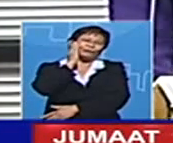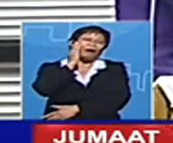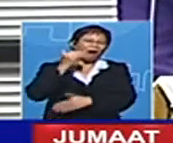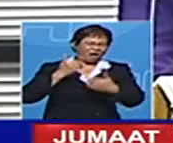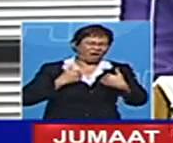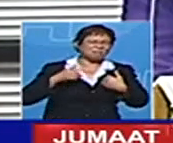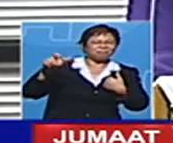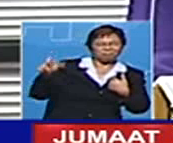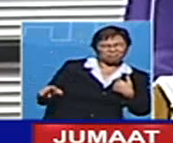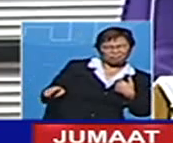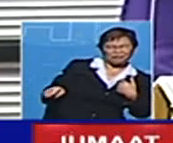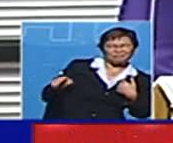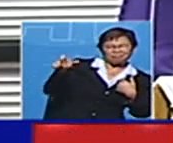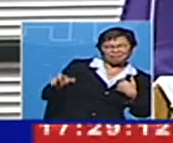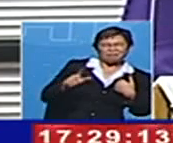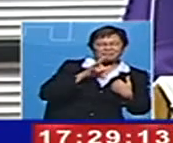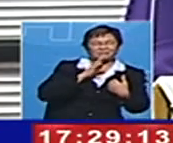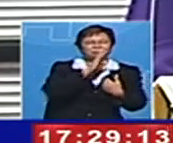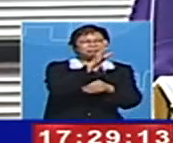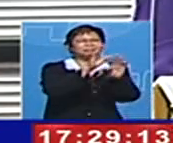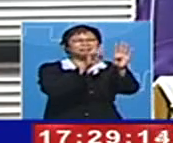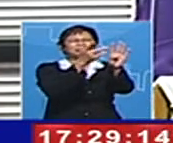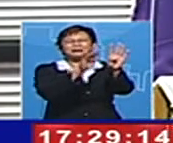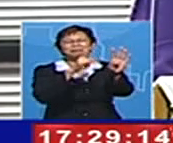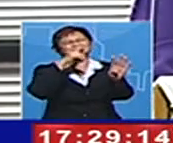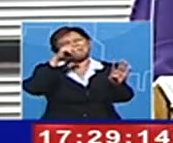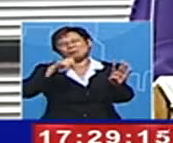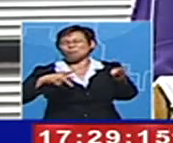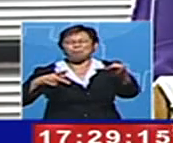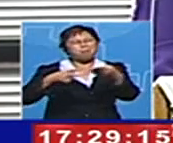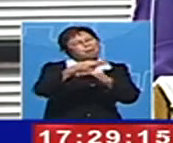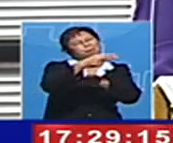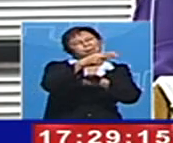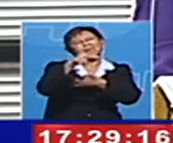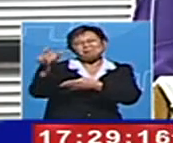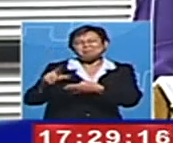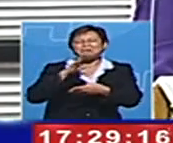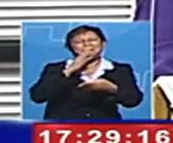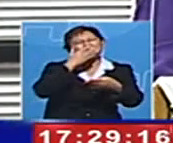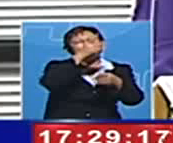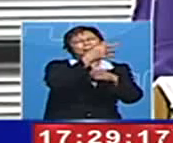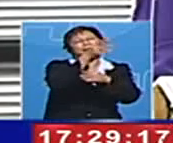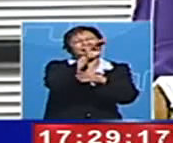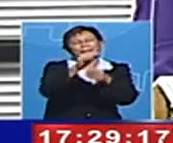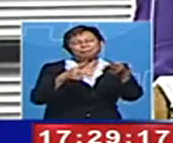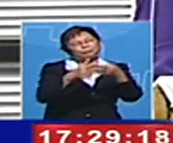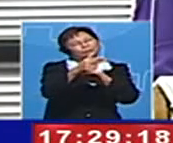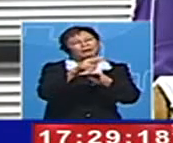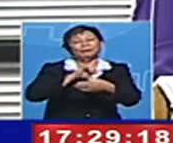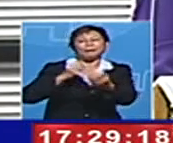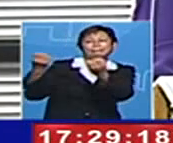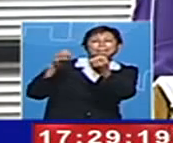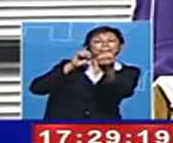ada pihak yang mengatakan bahawa brm tidak perlu diteruskan namun melalui maklum balas yang